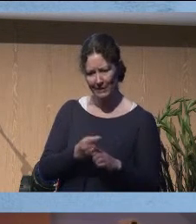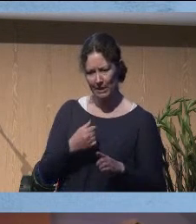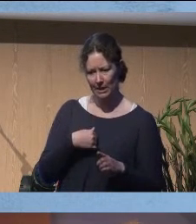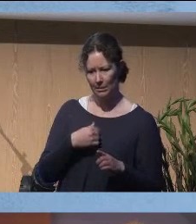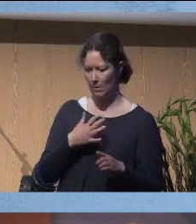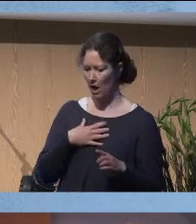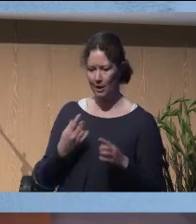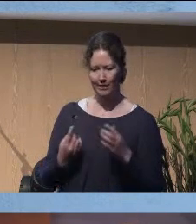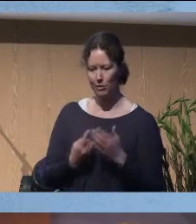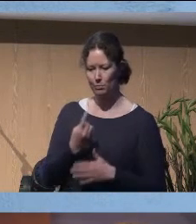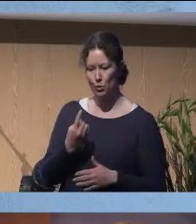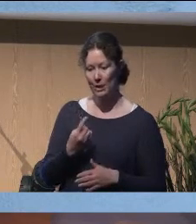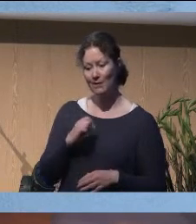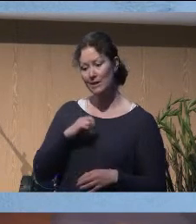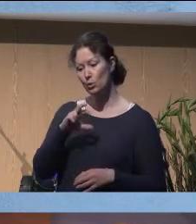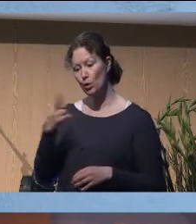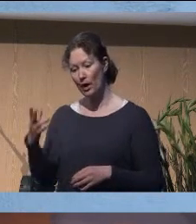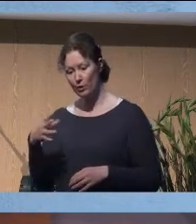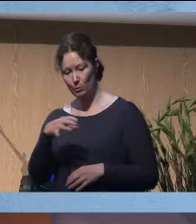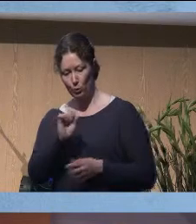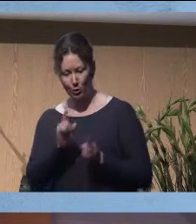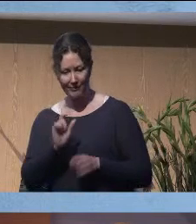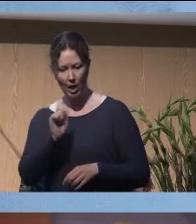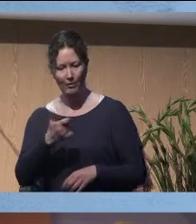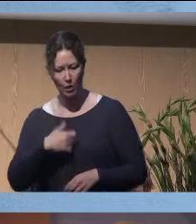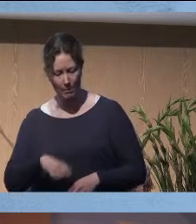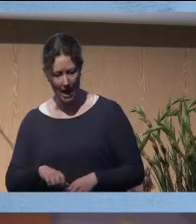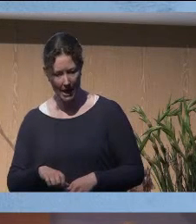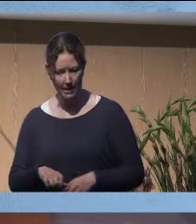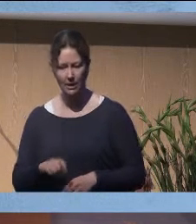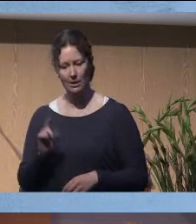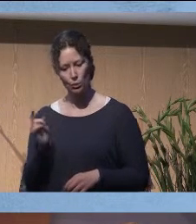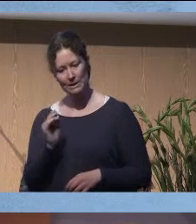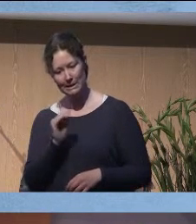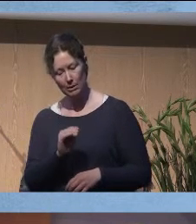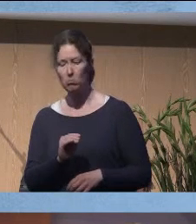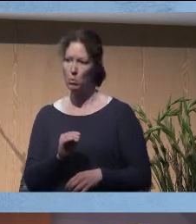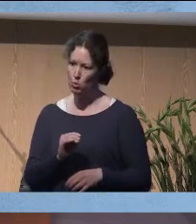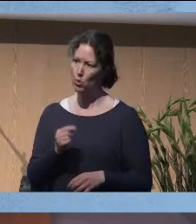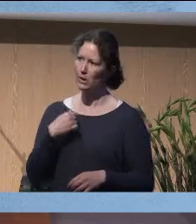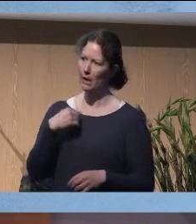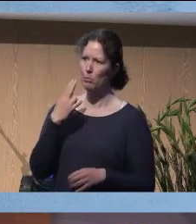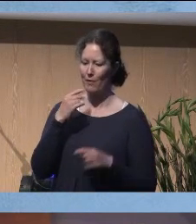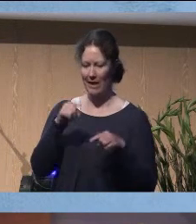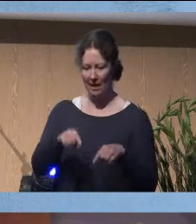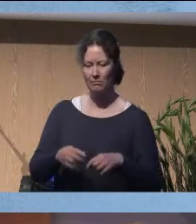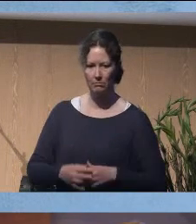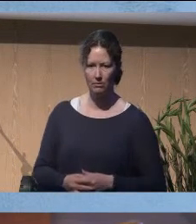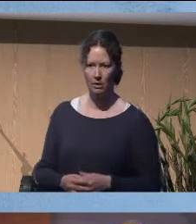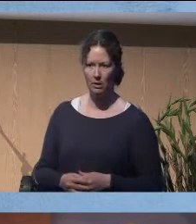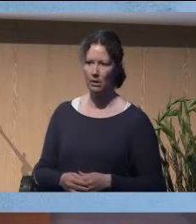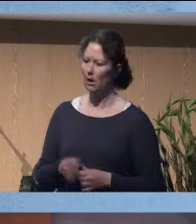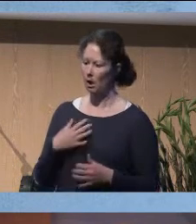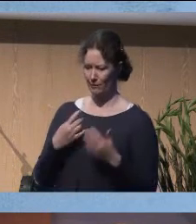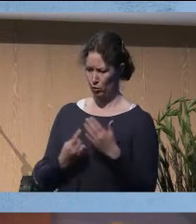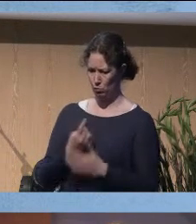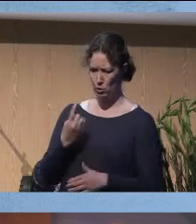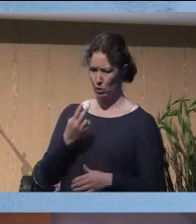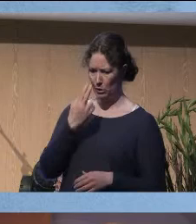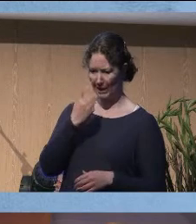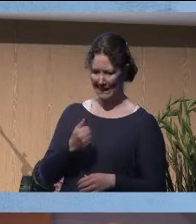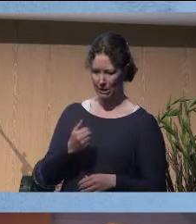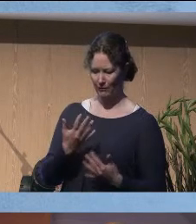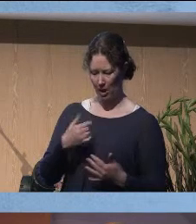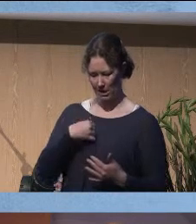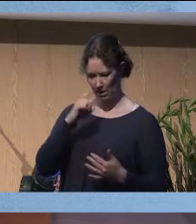fått anledning, hvis det var noen andre som tok det valget for meg, til å si, ok, jeg prøver det. Jeg har ikke fått anledning til å teste